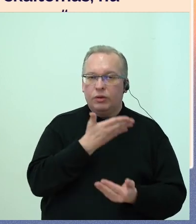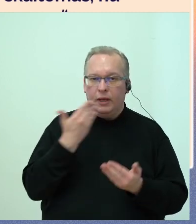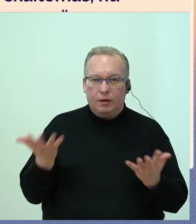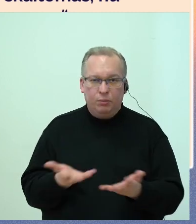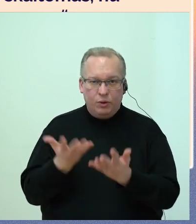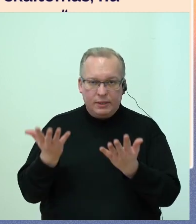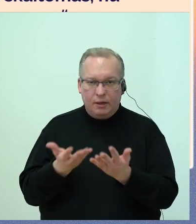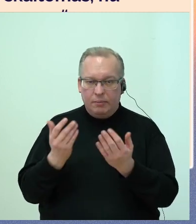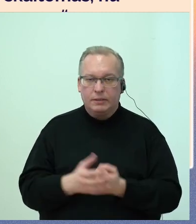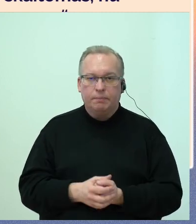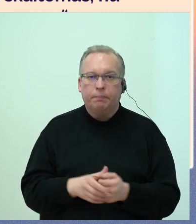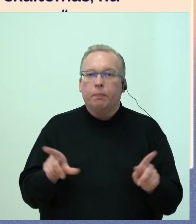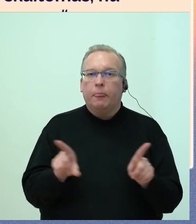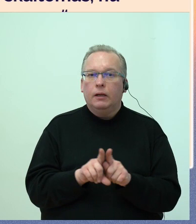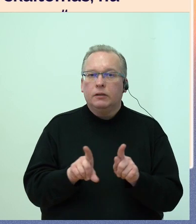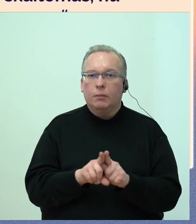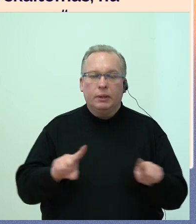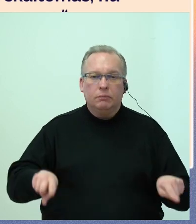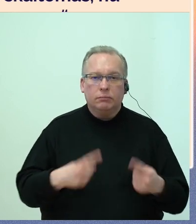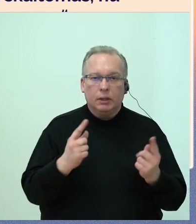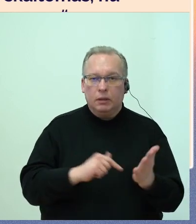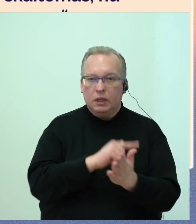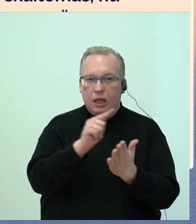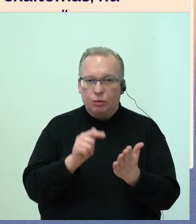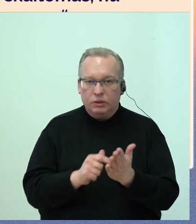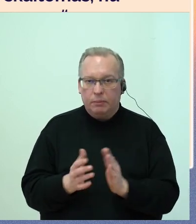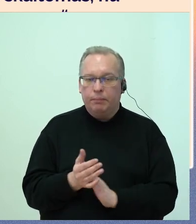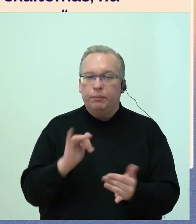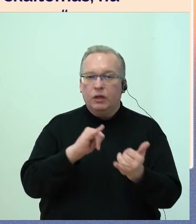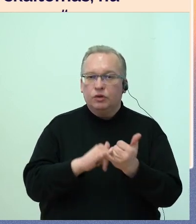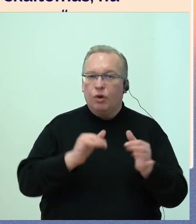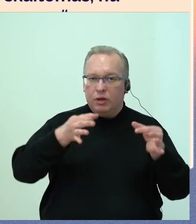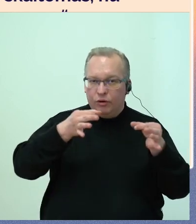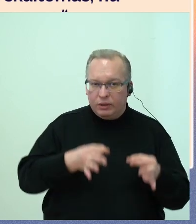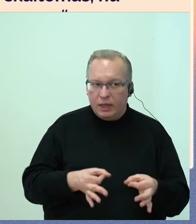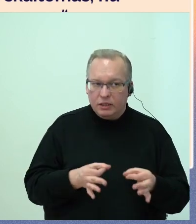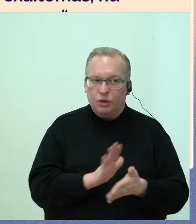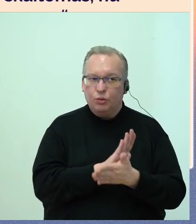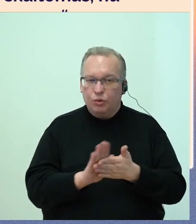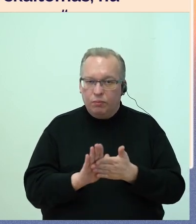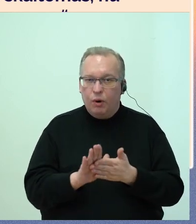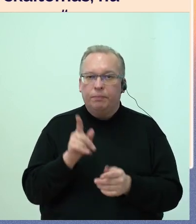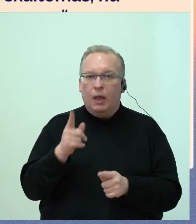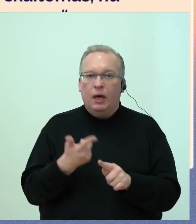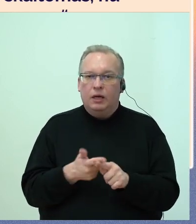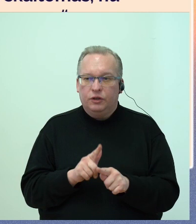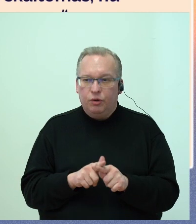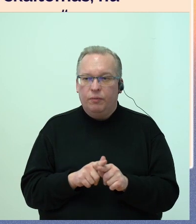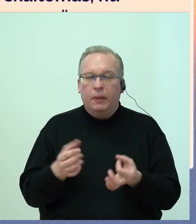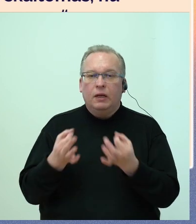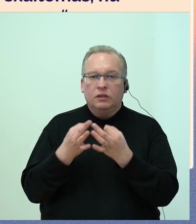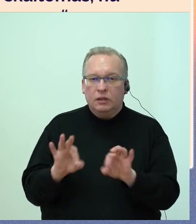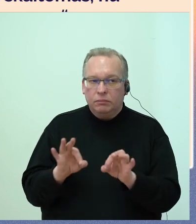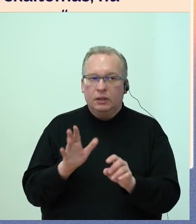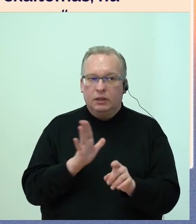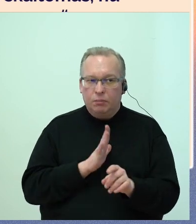puoselėjimas. Taip pat keliami klausimai ar ne istorinio teisingumo, ar tas restitucijos aspektas, ar